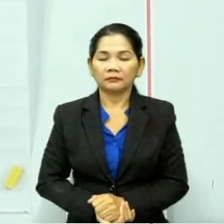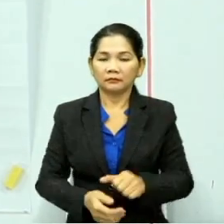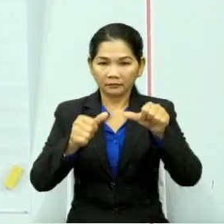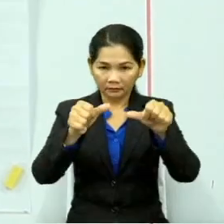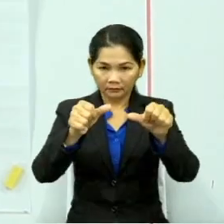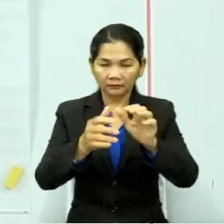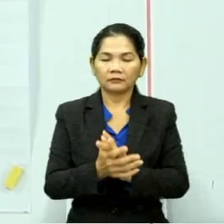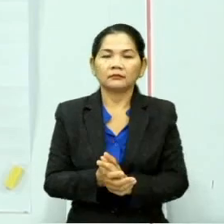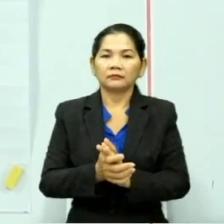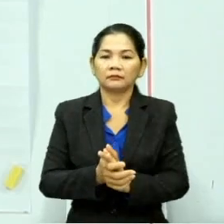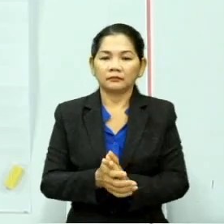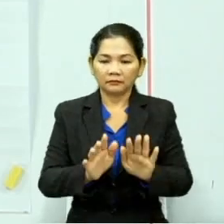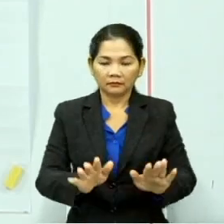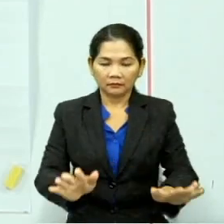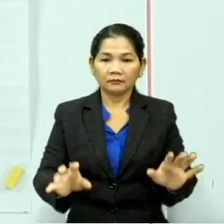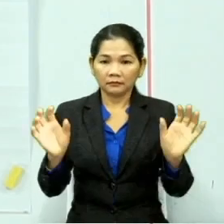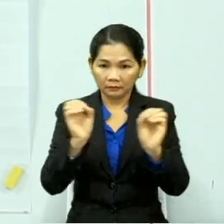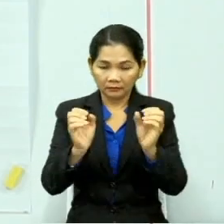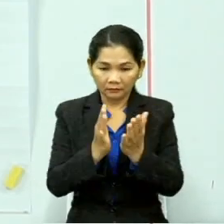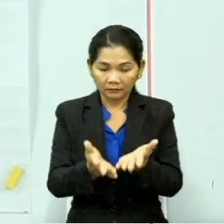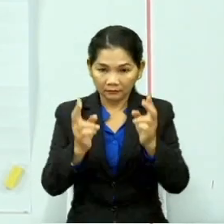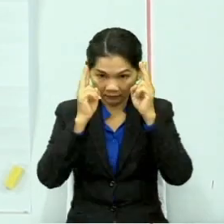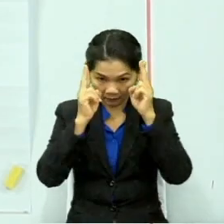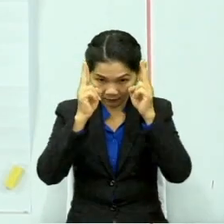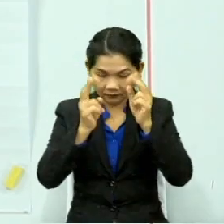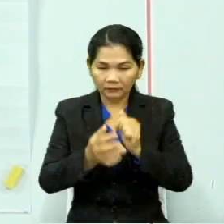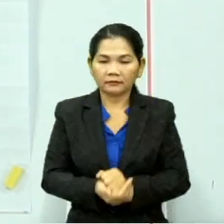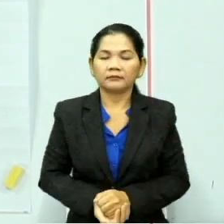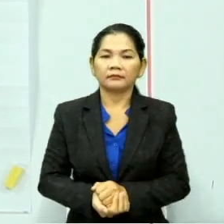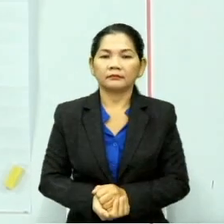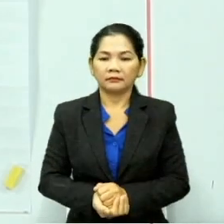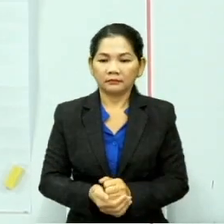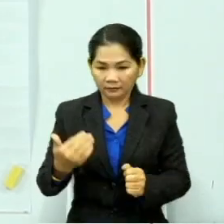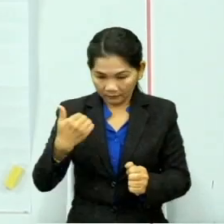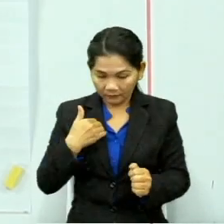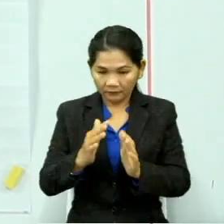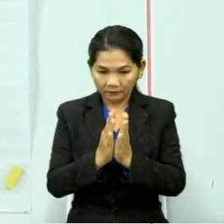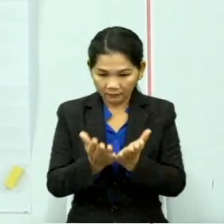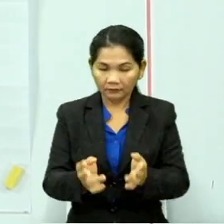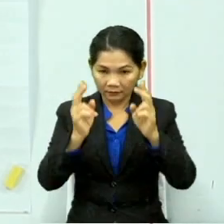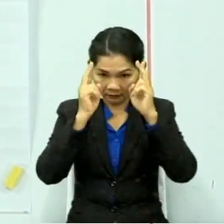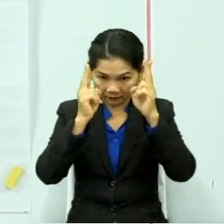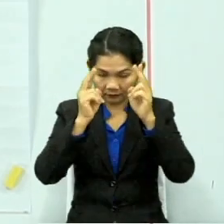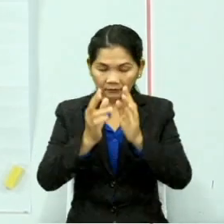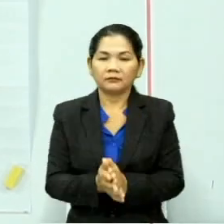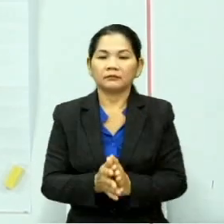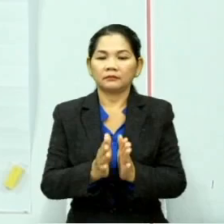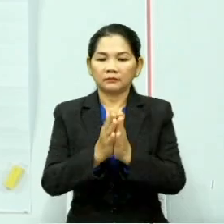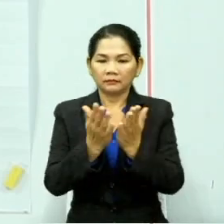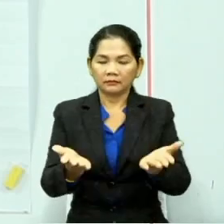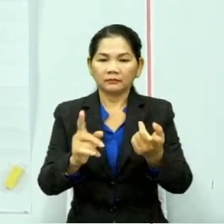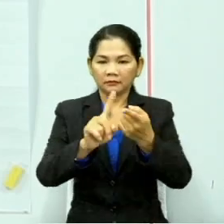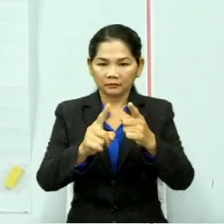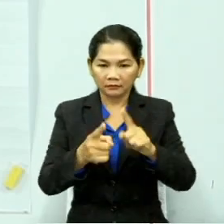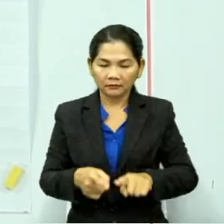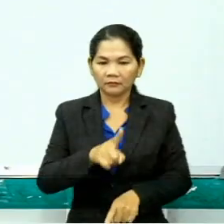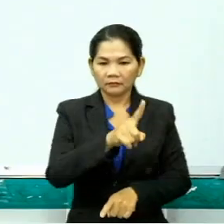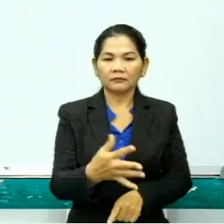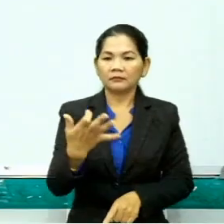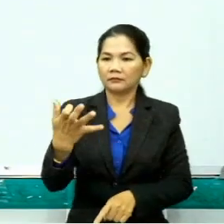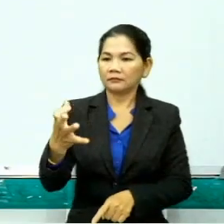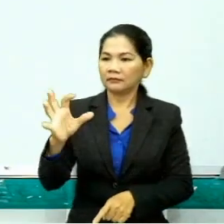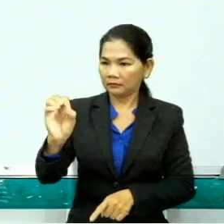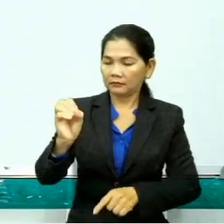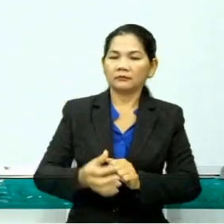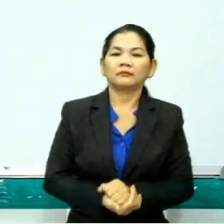bật. Chà xâm rạp con đai ạ tập miên sập hơi sạc xa cô. Hay chung bố con đai miên sập hơi sạc xa cô, cứ con bạc nơi tầm bố tìm mở rối bạch sập là